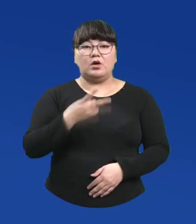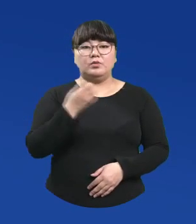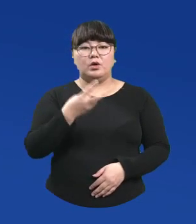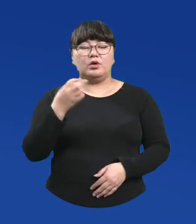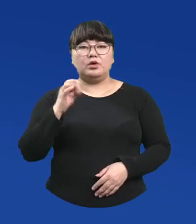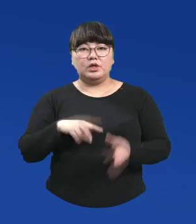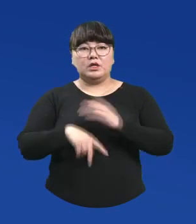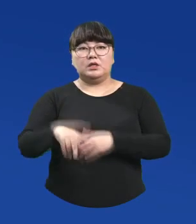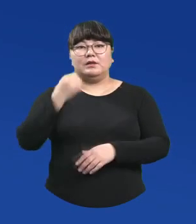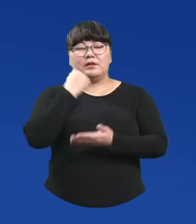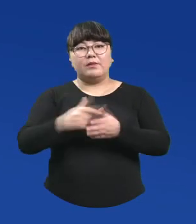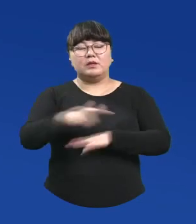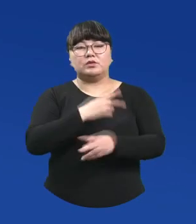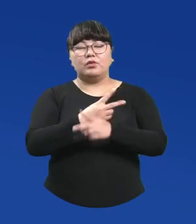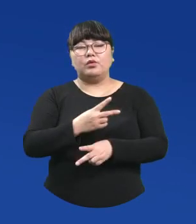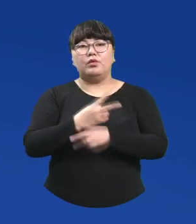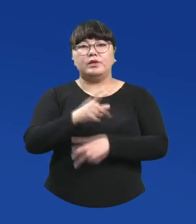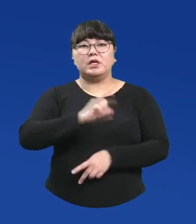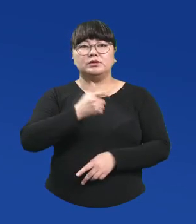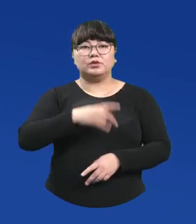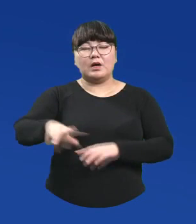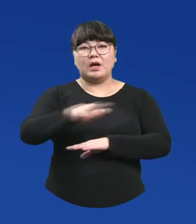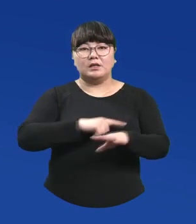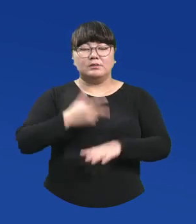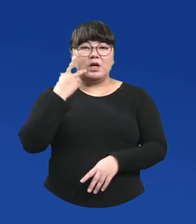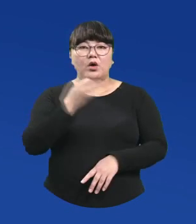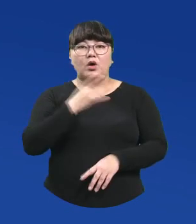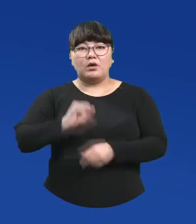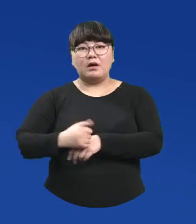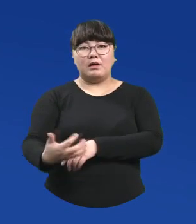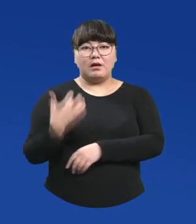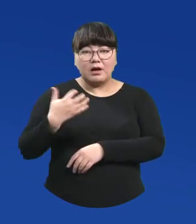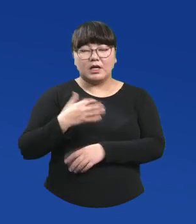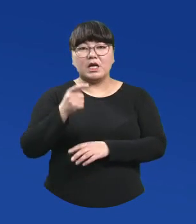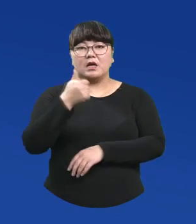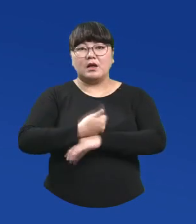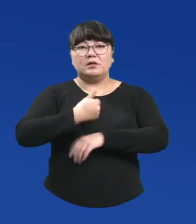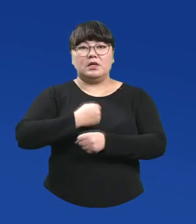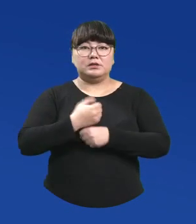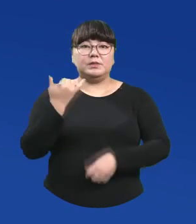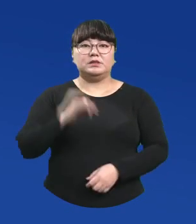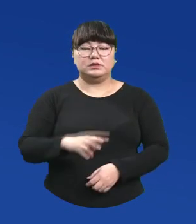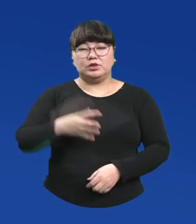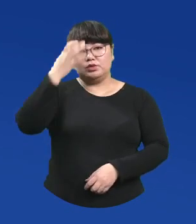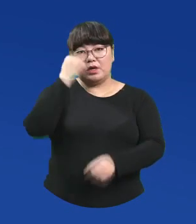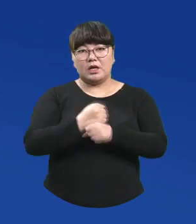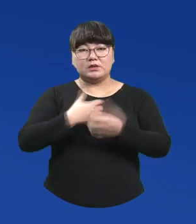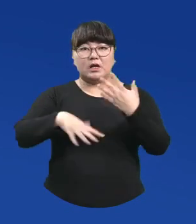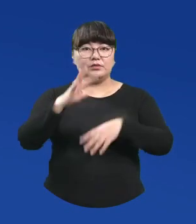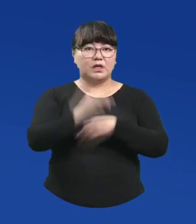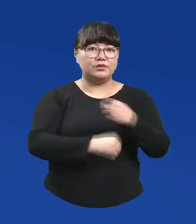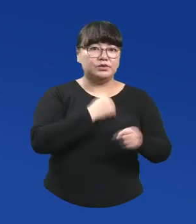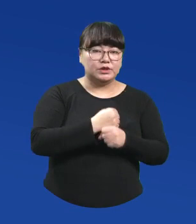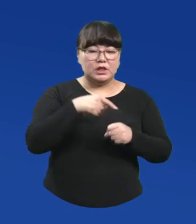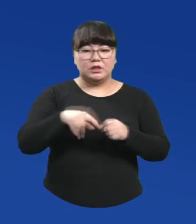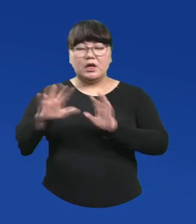оноос Улсын хурлын тамгын газрын хууль эрх зүйн газрын байнгын хорооны асуудал хариуцсан хэлцээний даргаар ажиллаж байна. Төрийн албанд